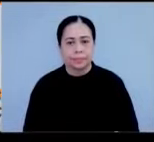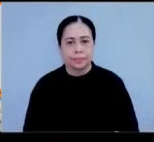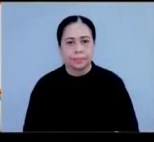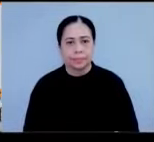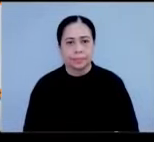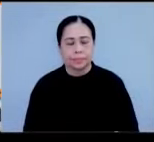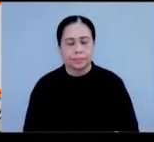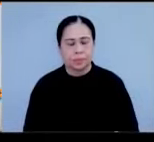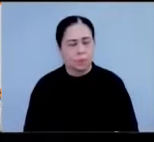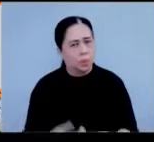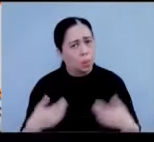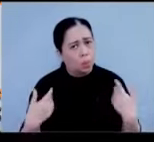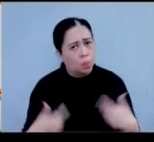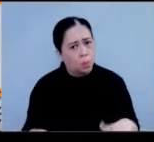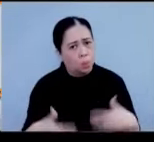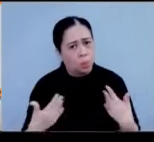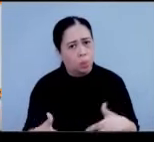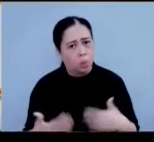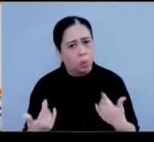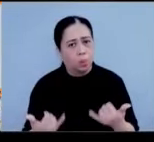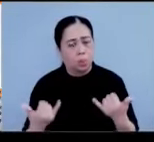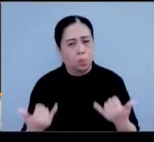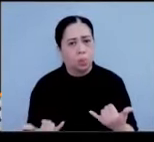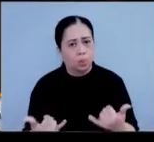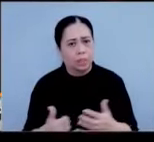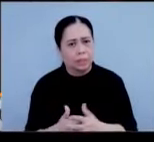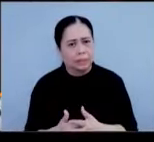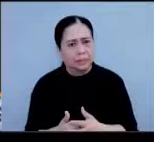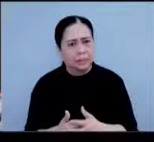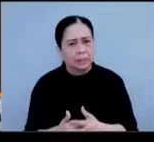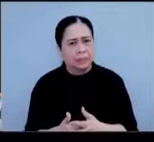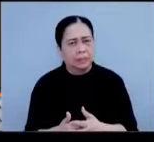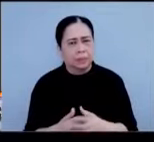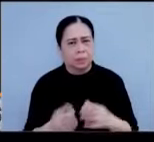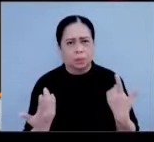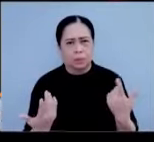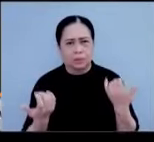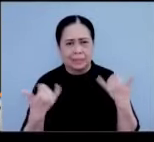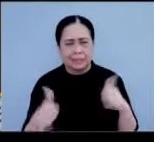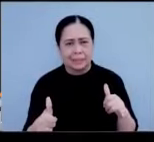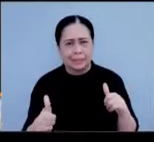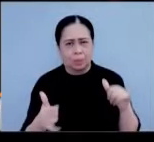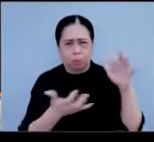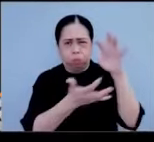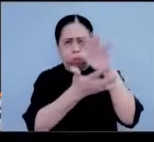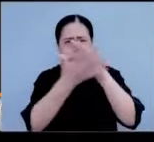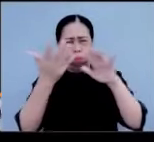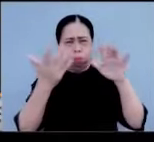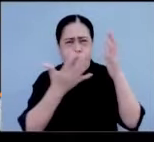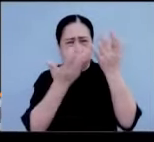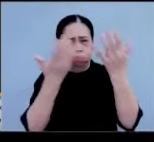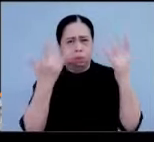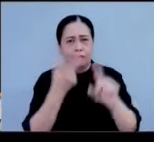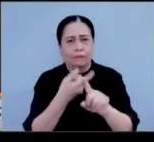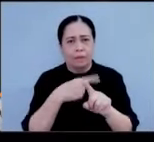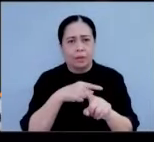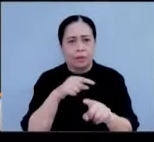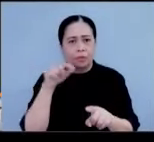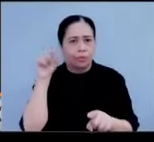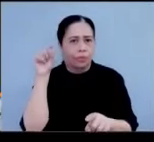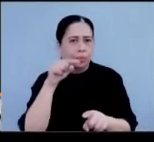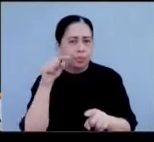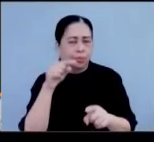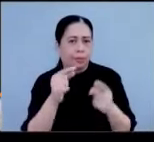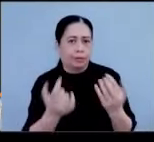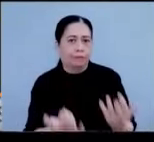Nako, Cheryl, sa mga oras na ito ay napakakapal pa rin ng usok na nanggagaling doon sa apoy